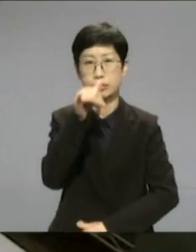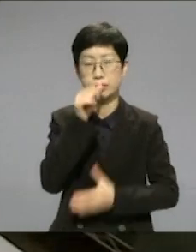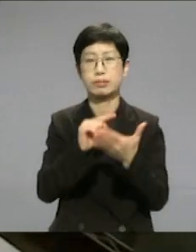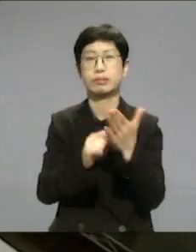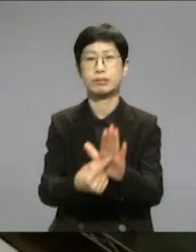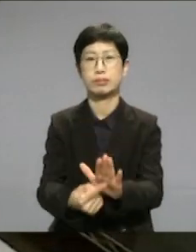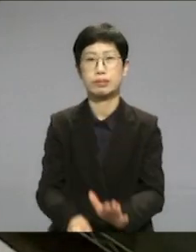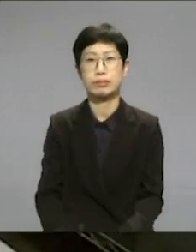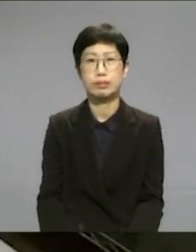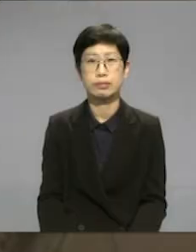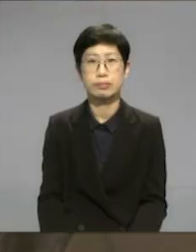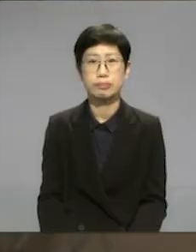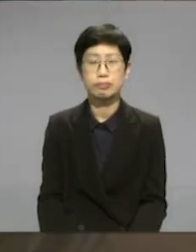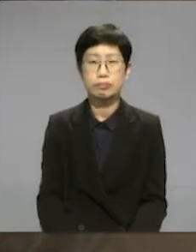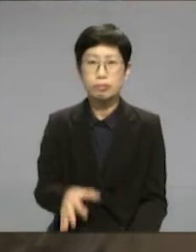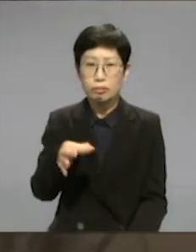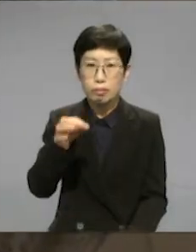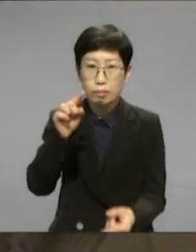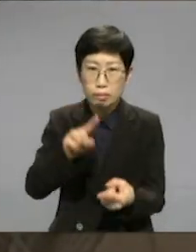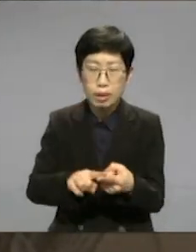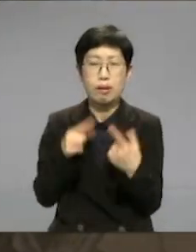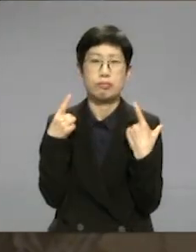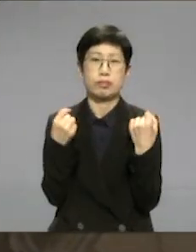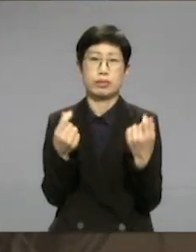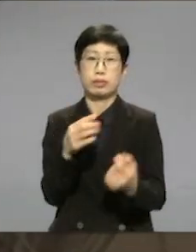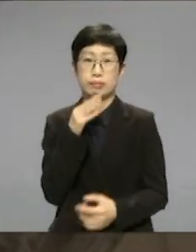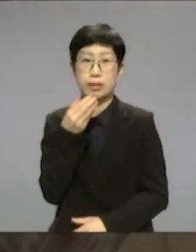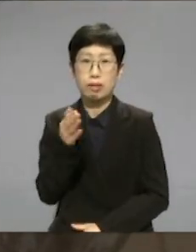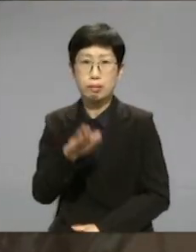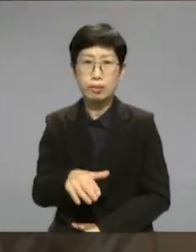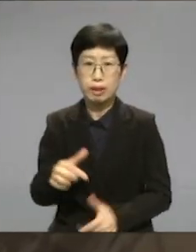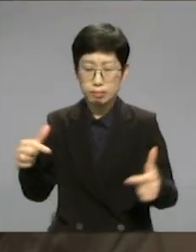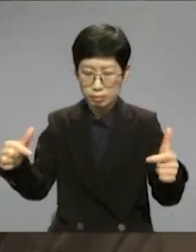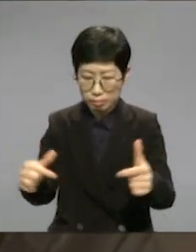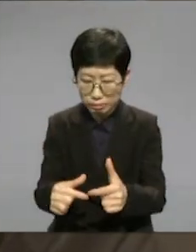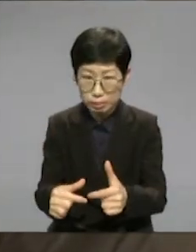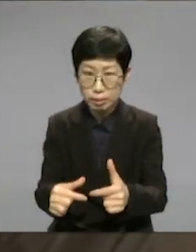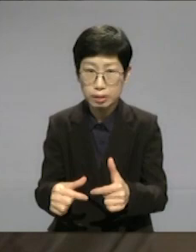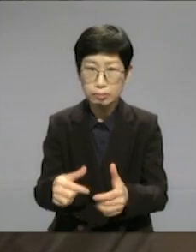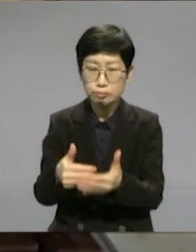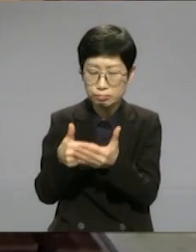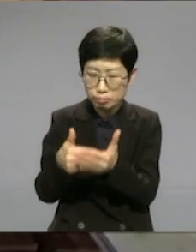있습니다. 가격은 그대로 유지하지만 크기와 중량을 줄이는